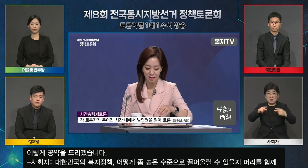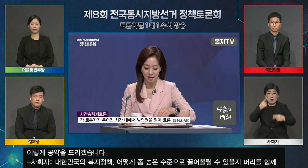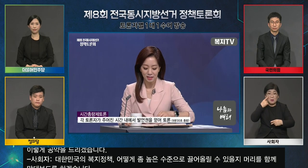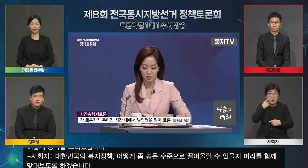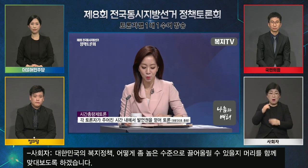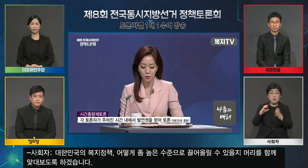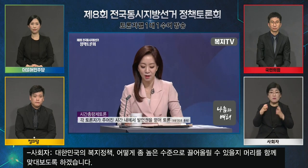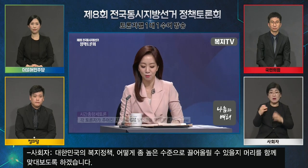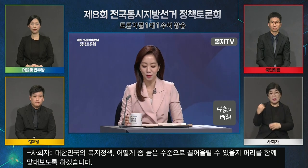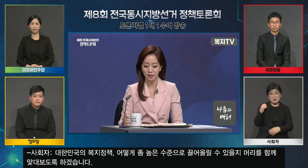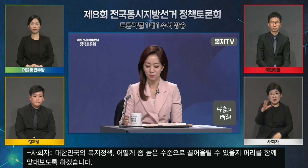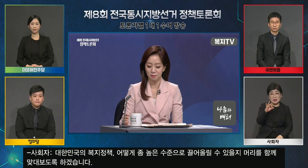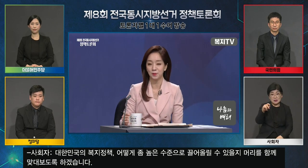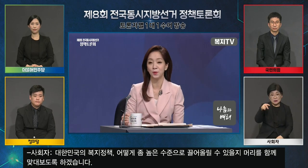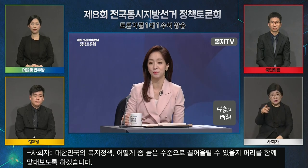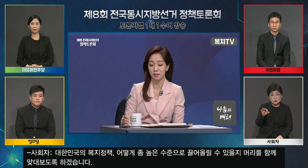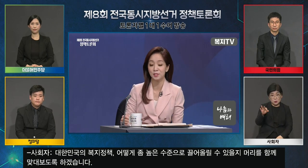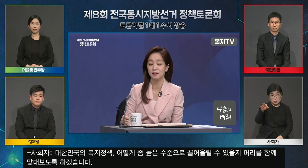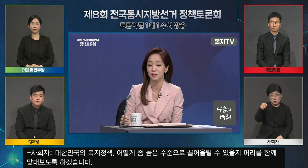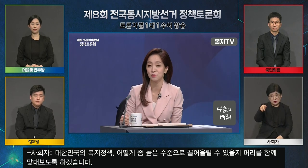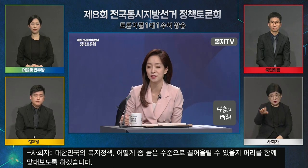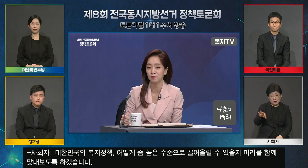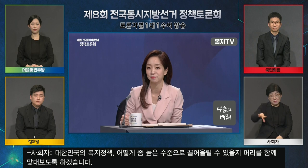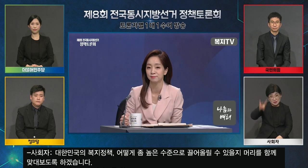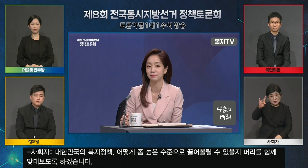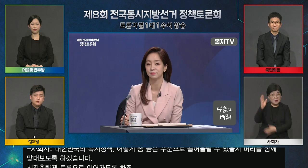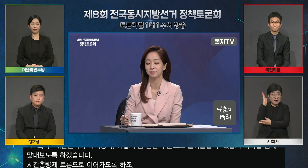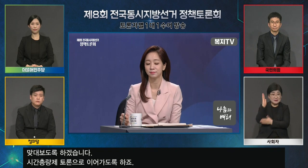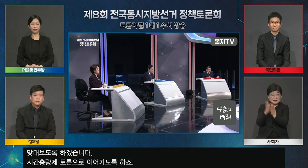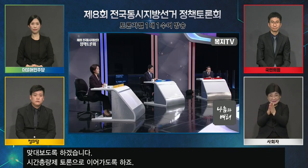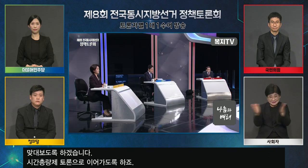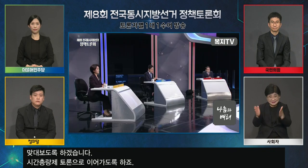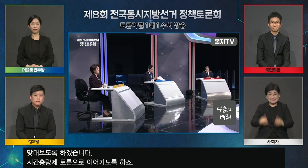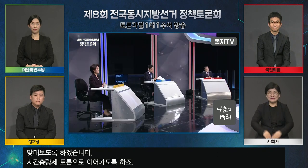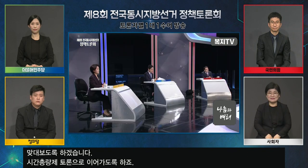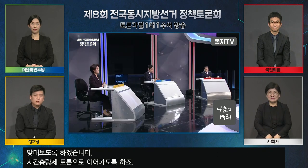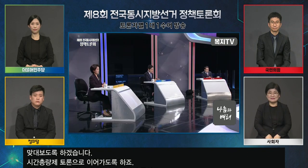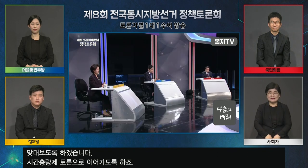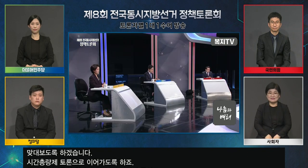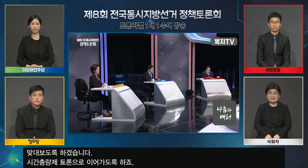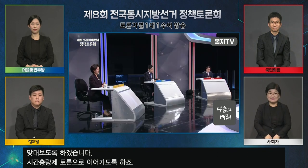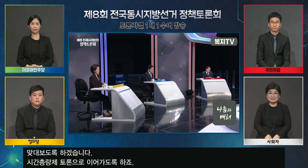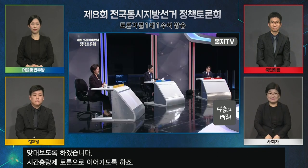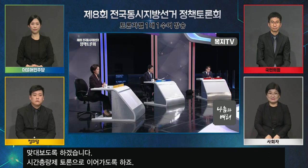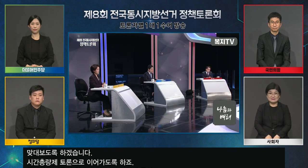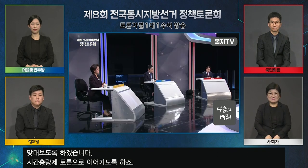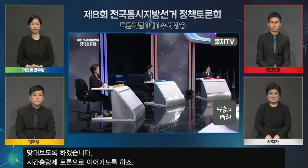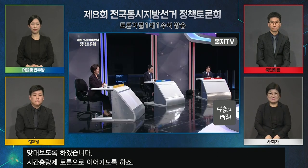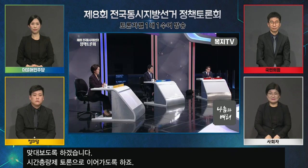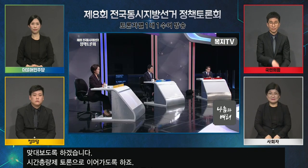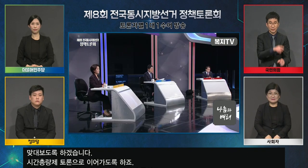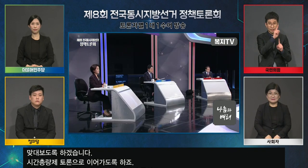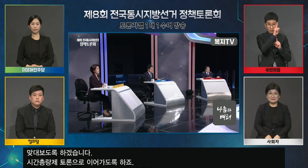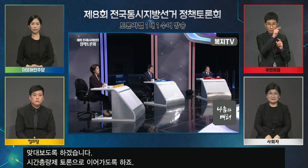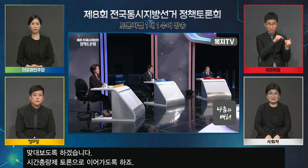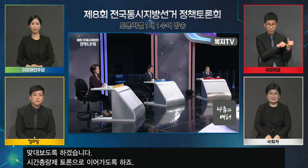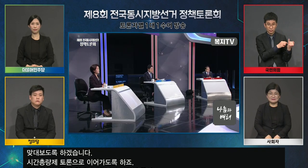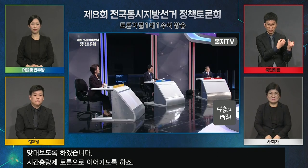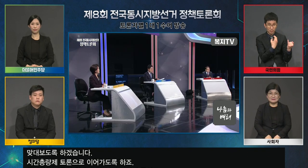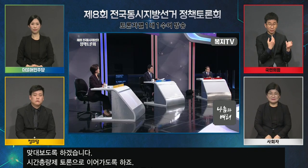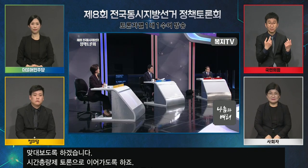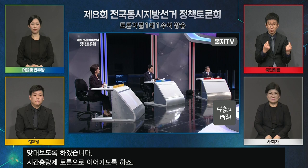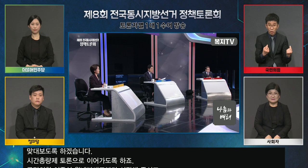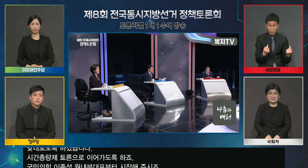국민의힘 이종성 원내부대표부터 시작해 주시죠. 네. 아까 이은희 의원님 말씀하신 것처럼 정말